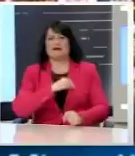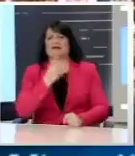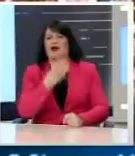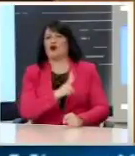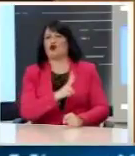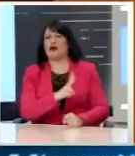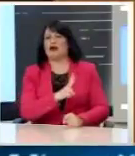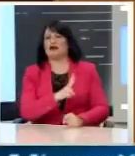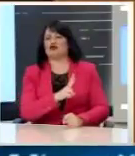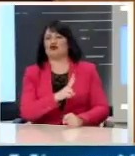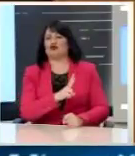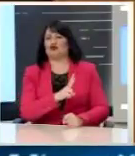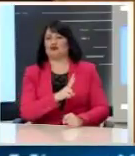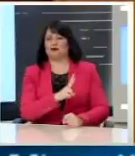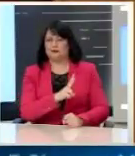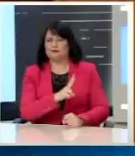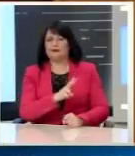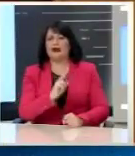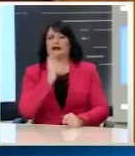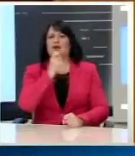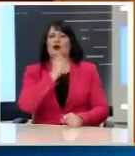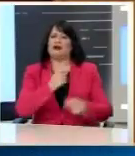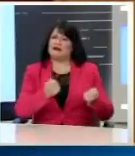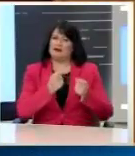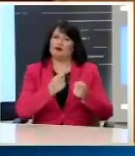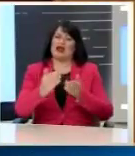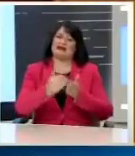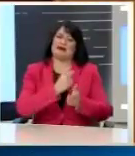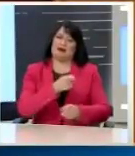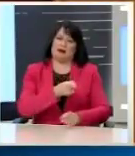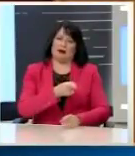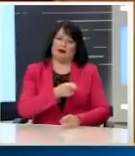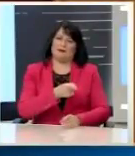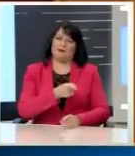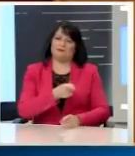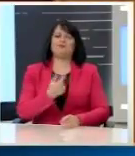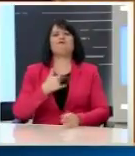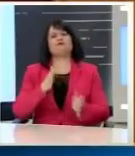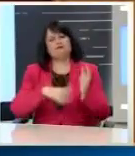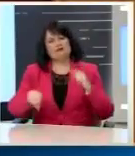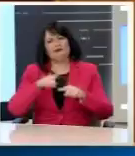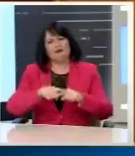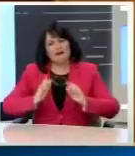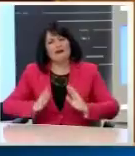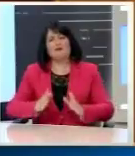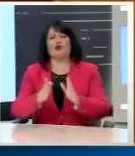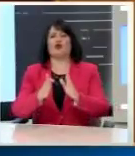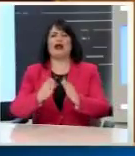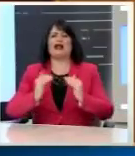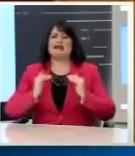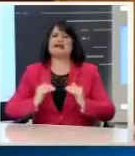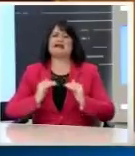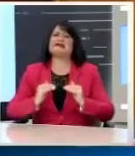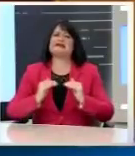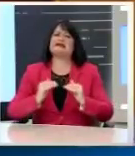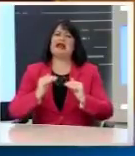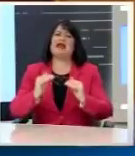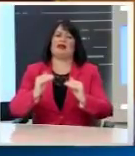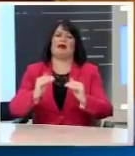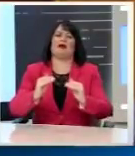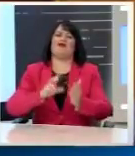ασκούν αυτή την ανίκια αντιπολίτευση, η χώρα βαδίζει σταθερά, με σταθερά